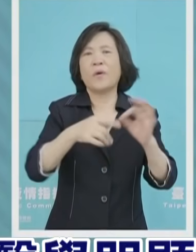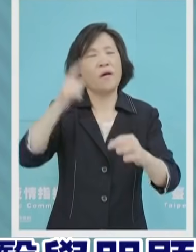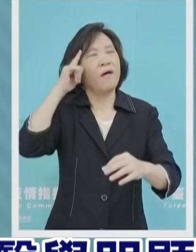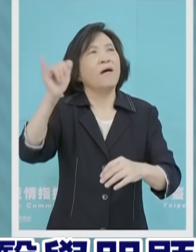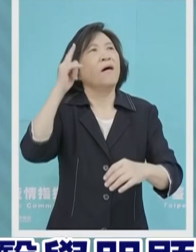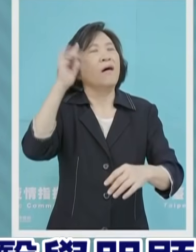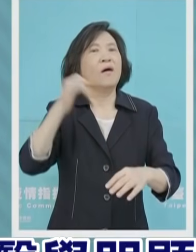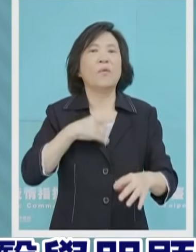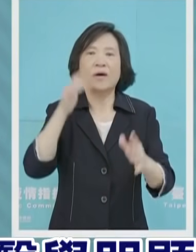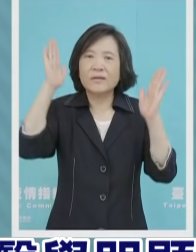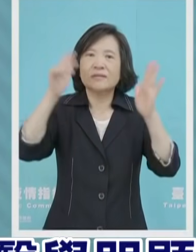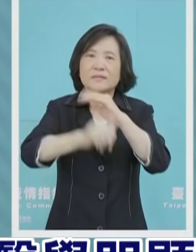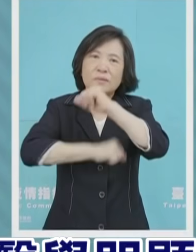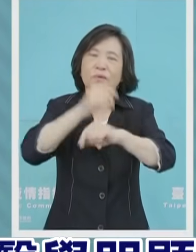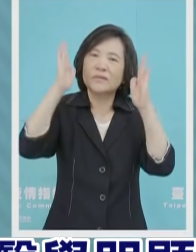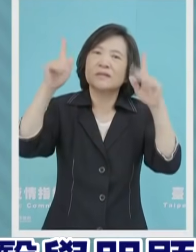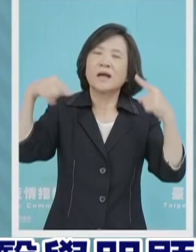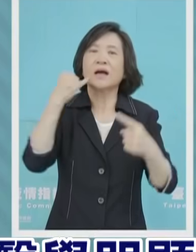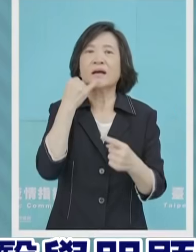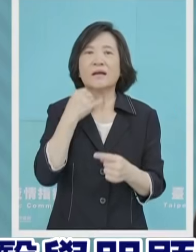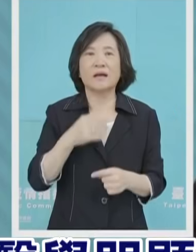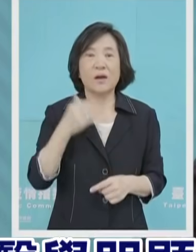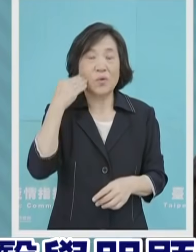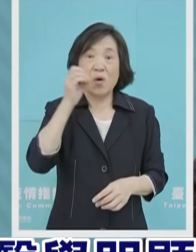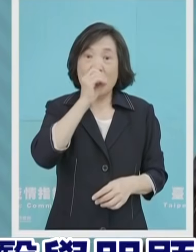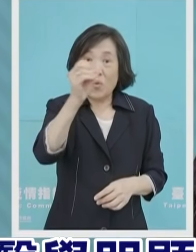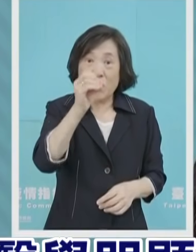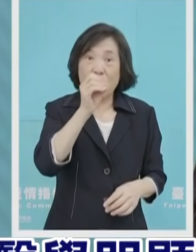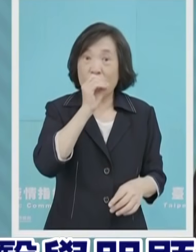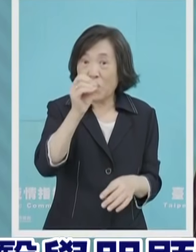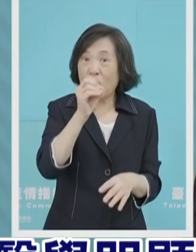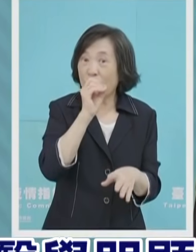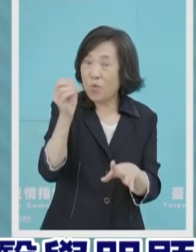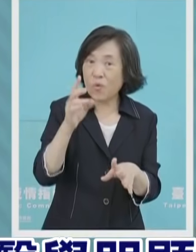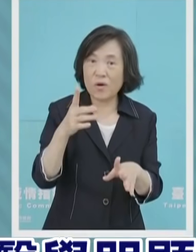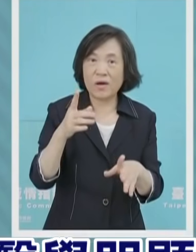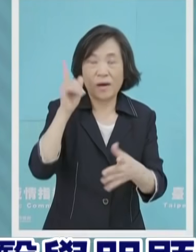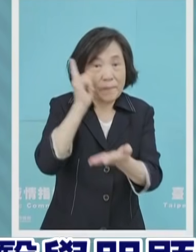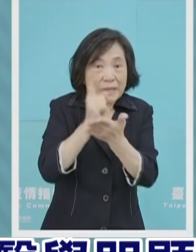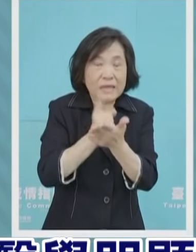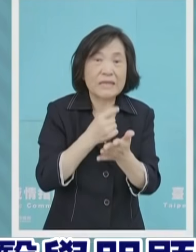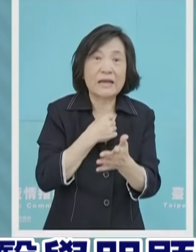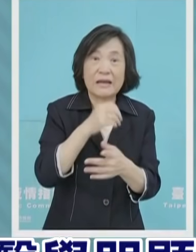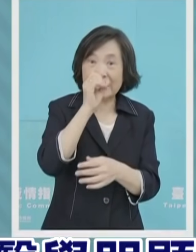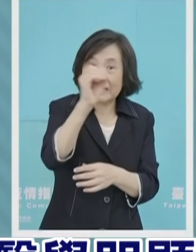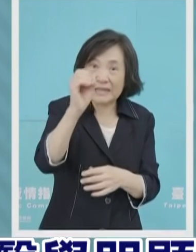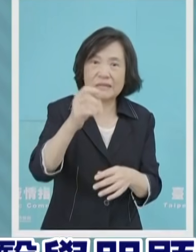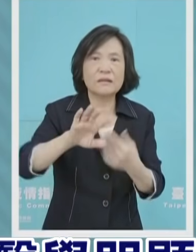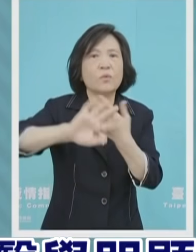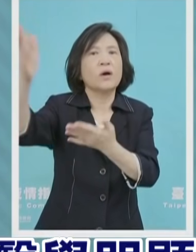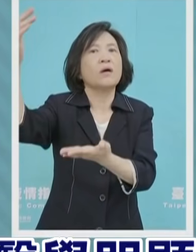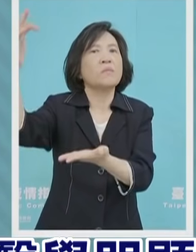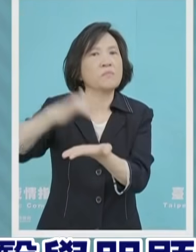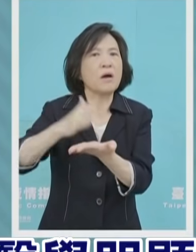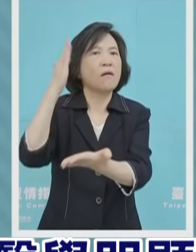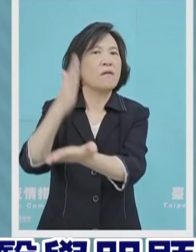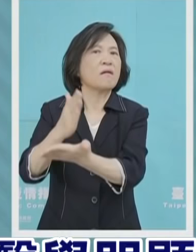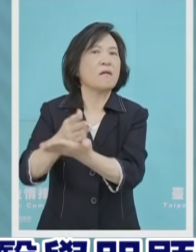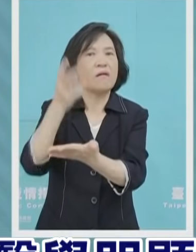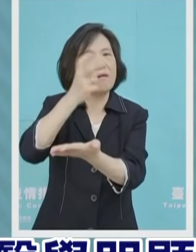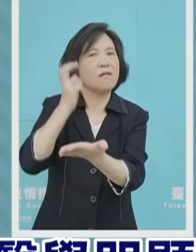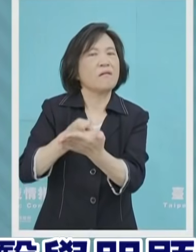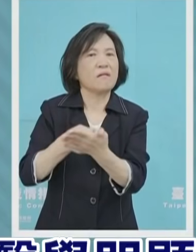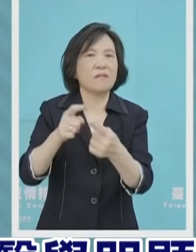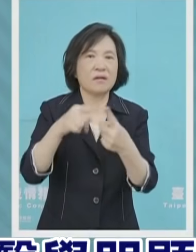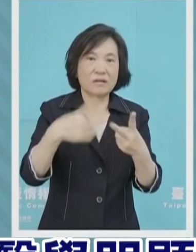定要零，你知道，每天都要加零，那第一，边境永远封锁；第二，那我